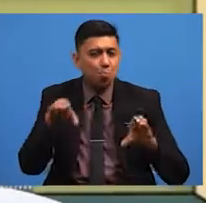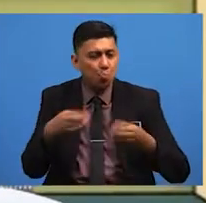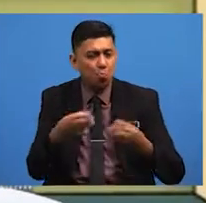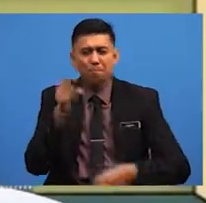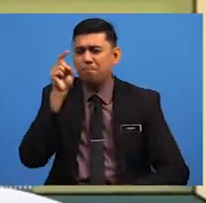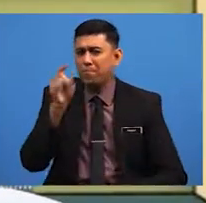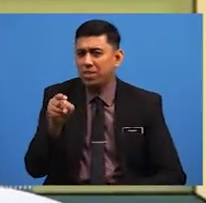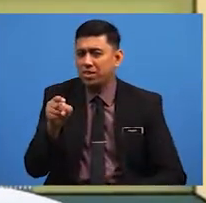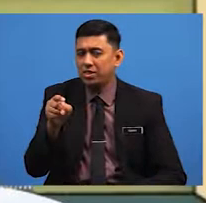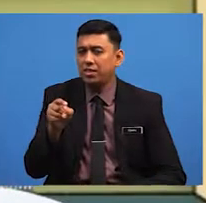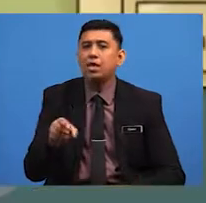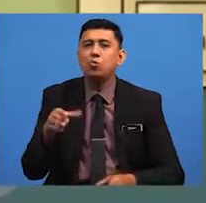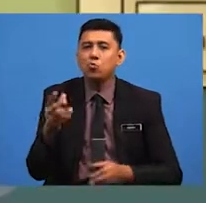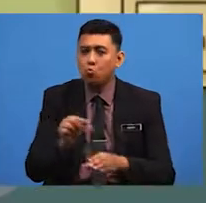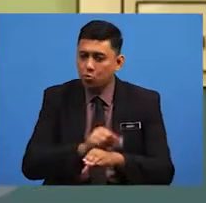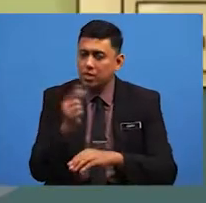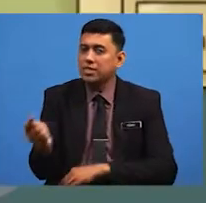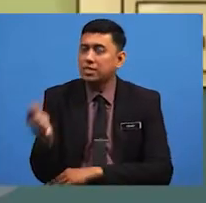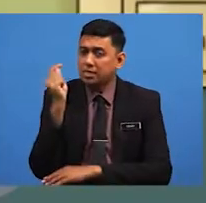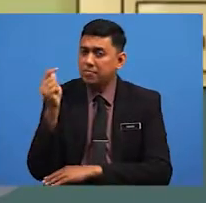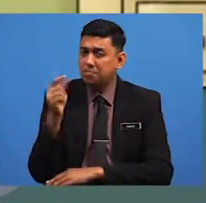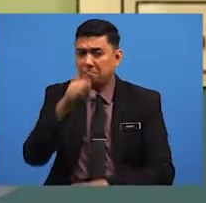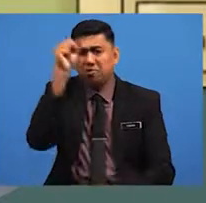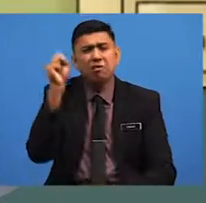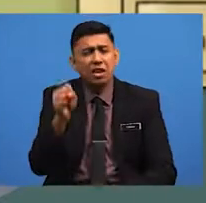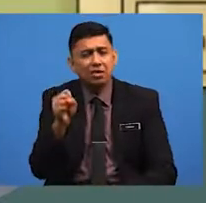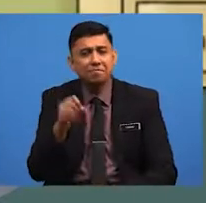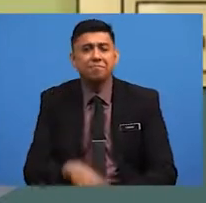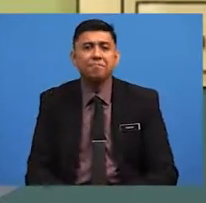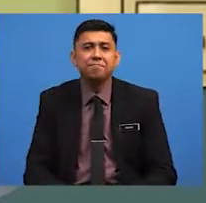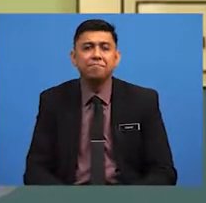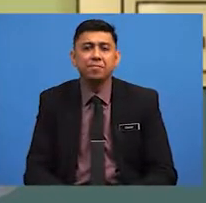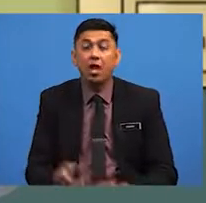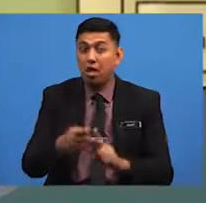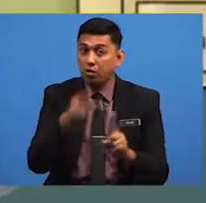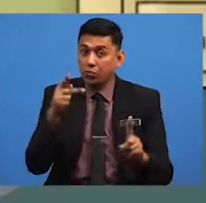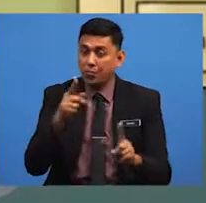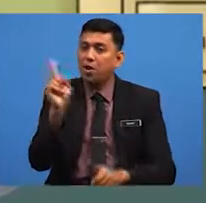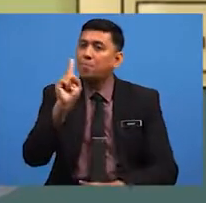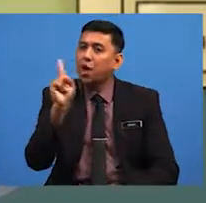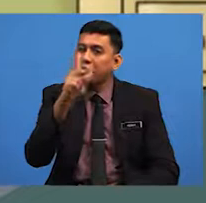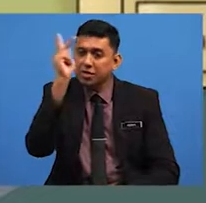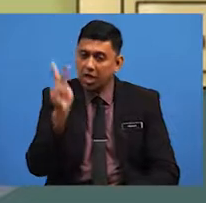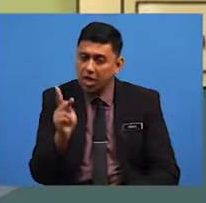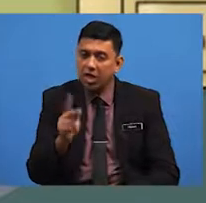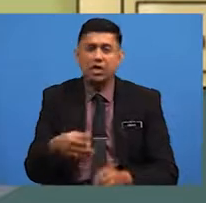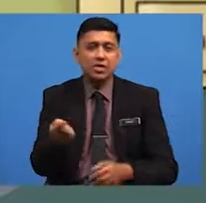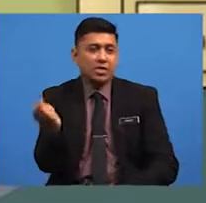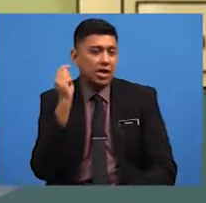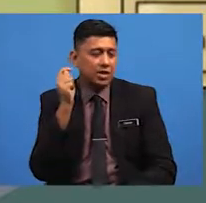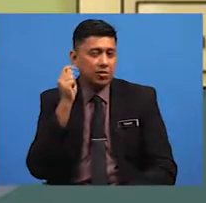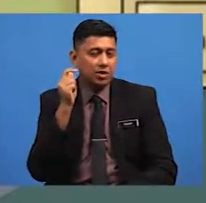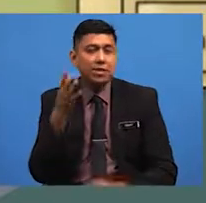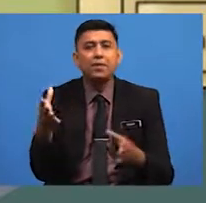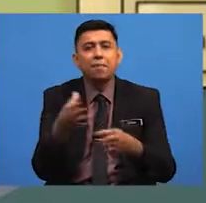mesti memerlukan tenaga persoalannya ialah daripada Minecraft tenaga